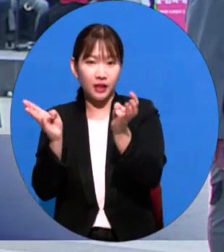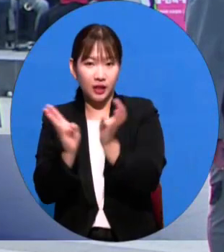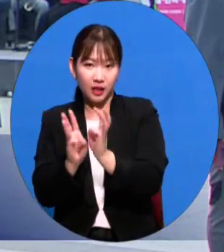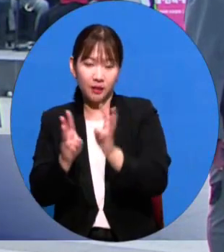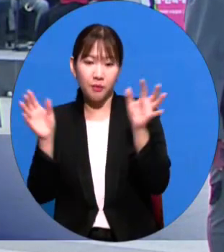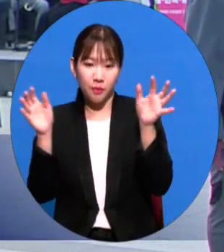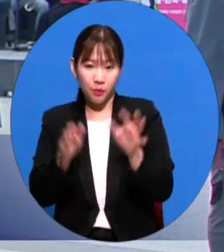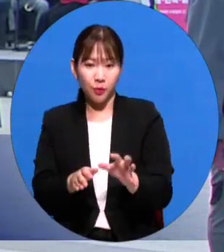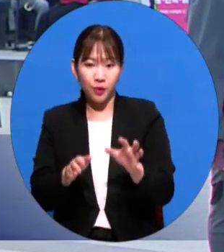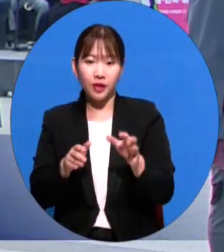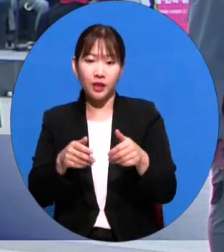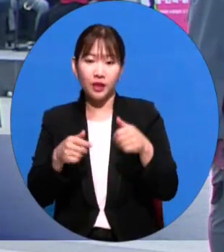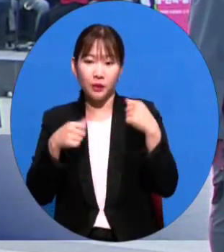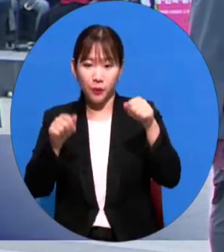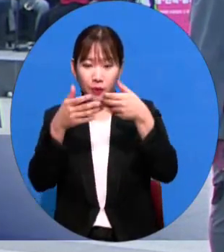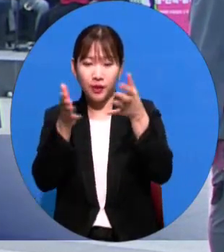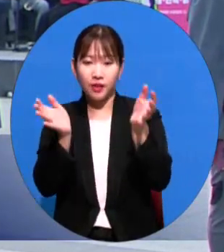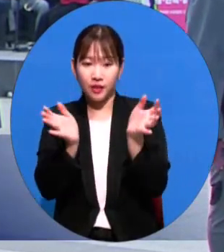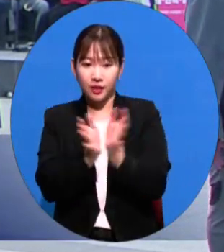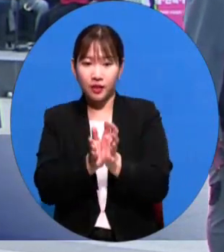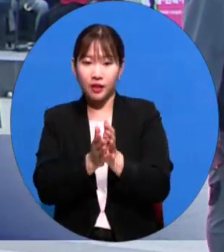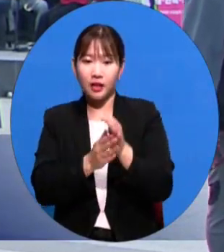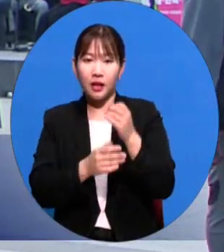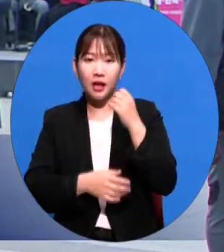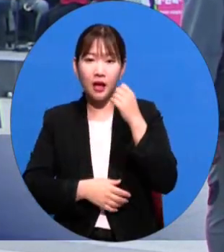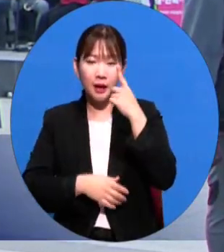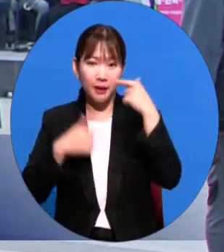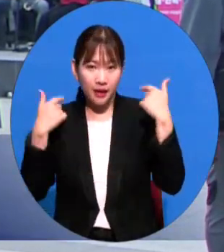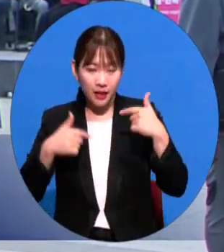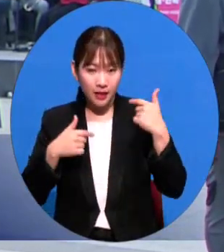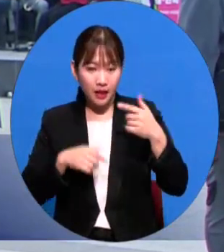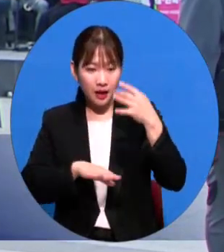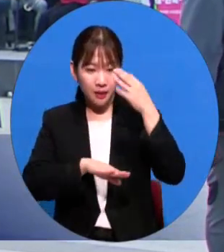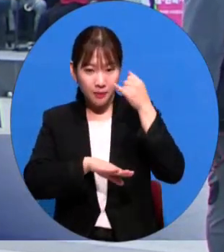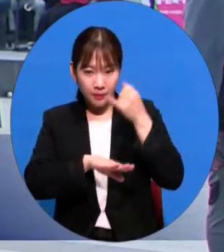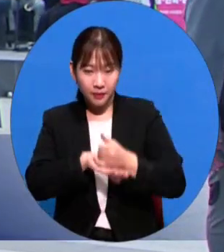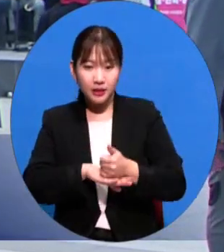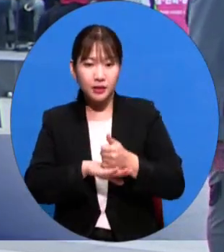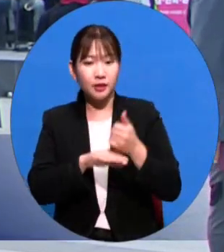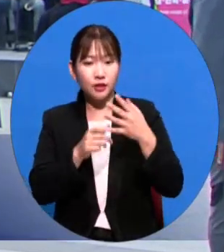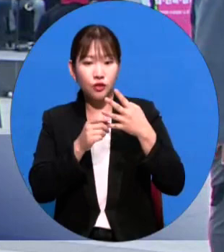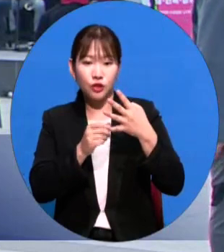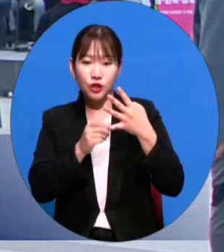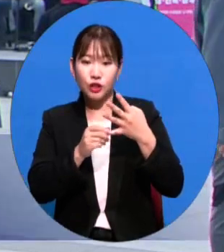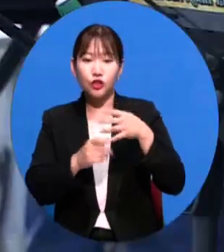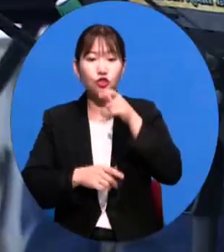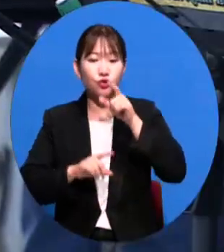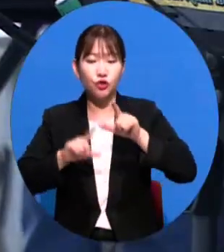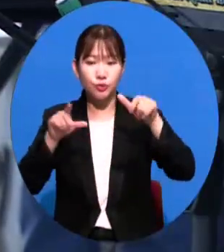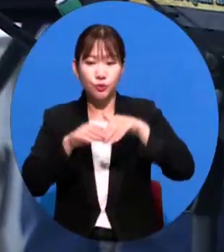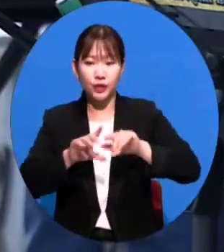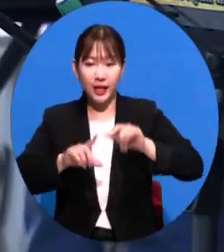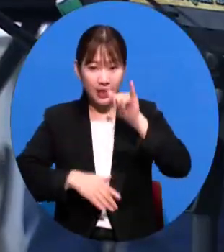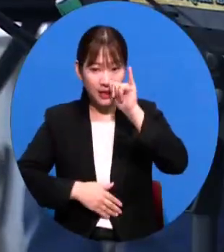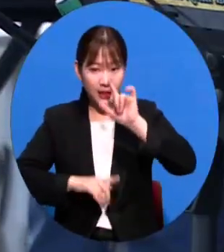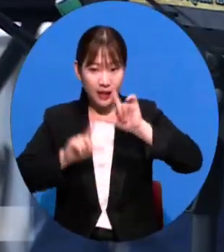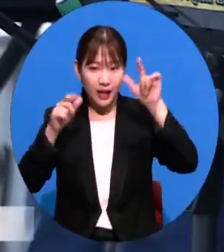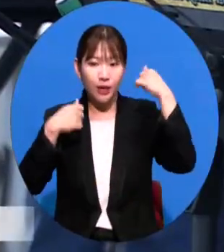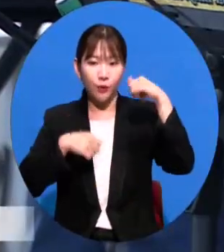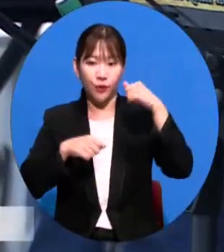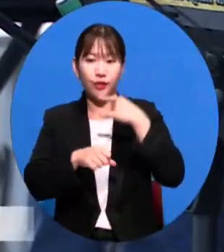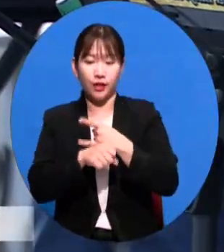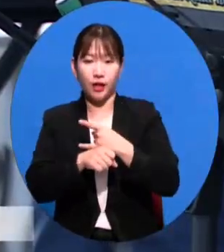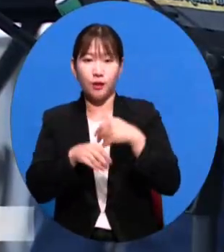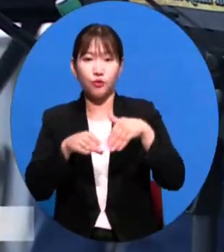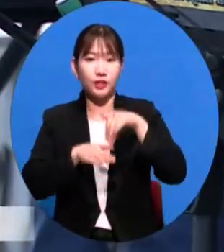팀으로 구성된 공연팀이 매달 마지막 주 수요일이 있는 문화가 있는 날에 공연하는 것입니다. 문화가 있는 날